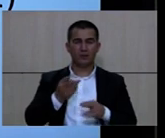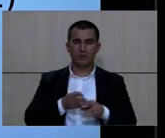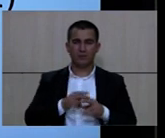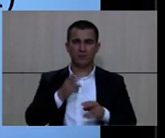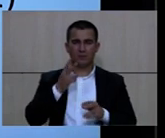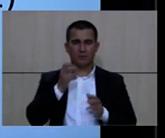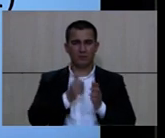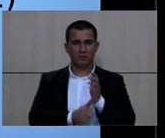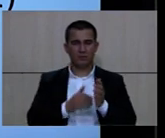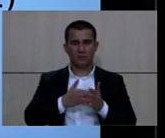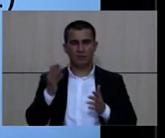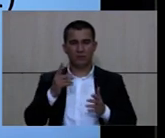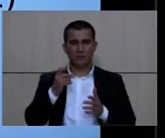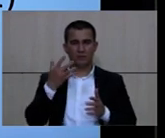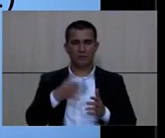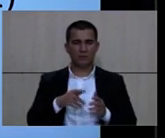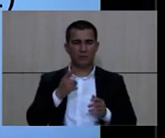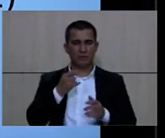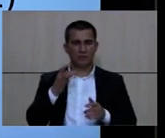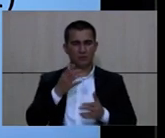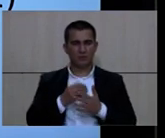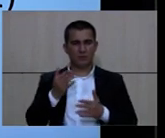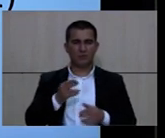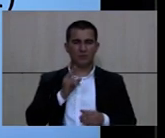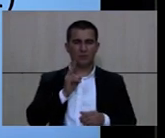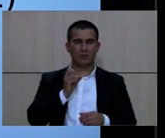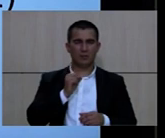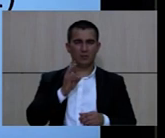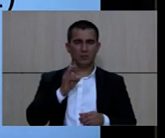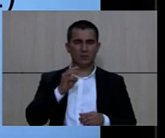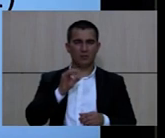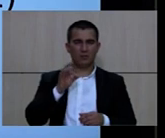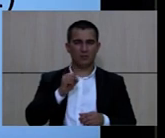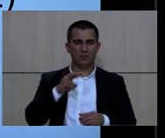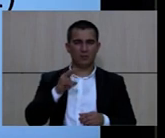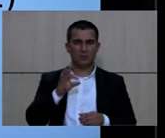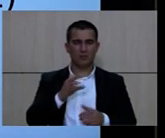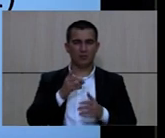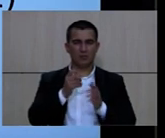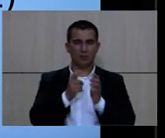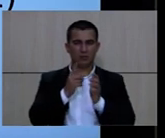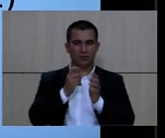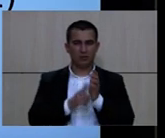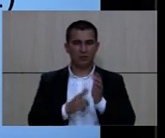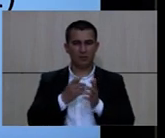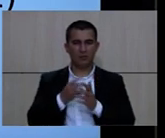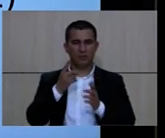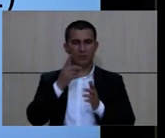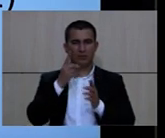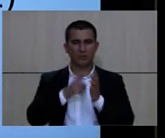dan 1050 Gersgacha. Kontralto 170 dan 780